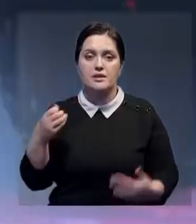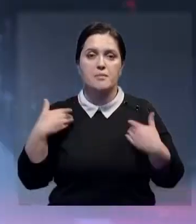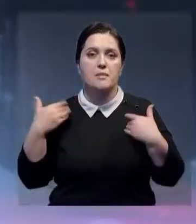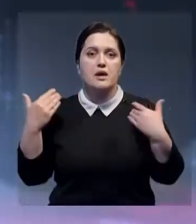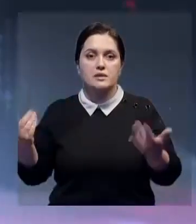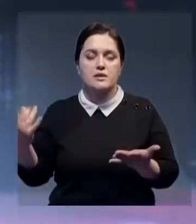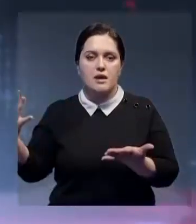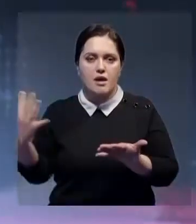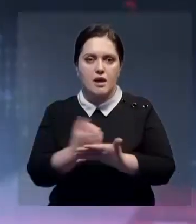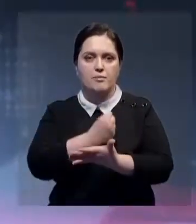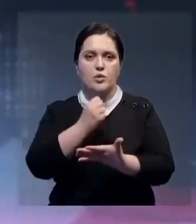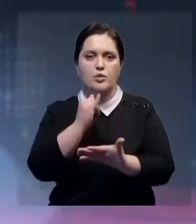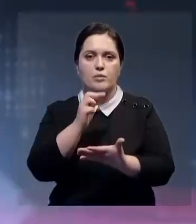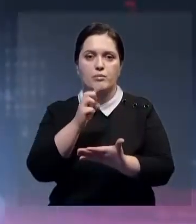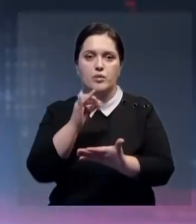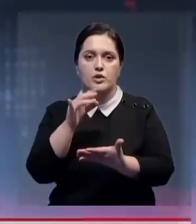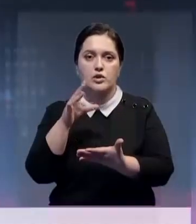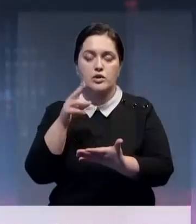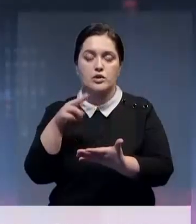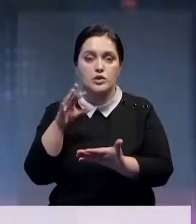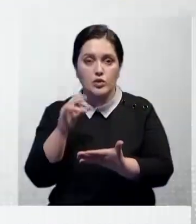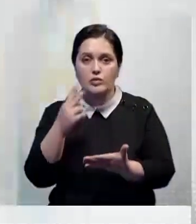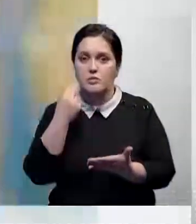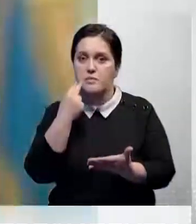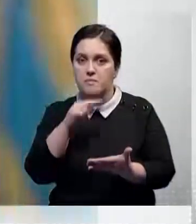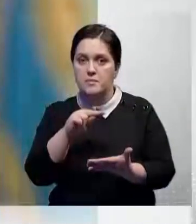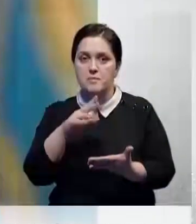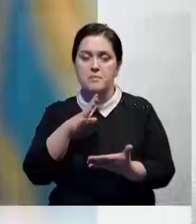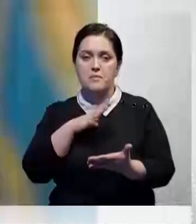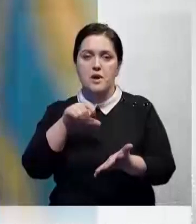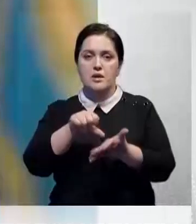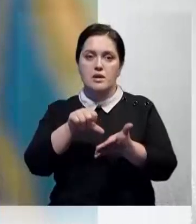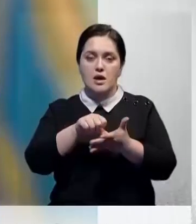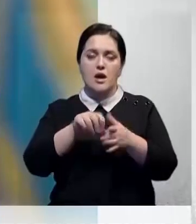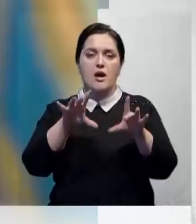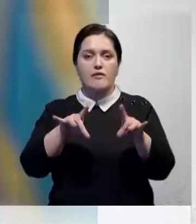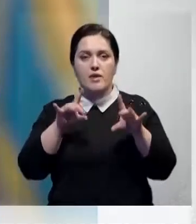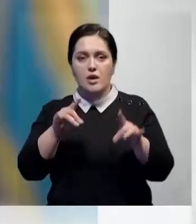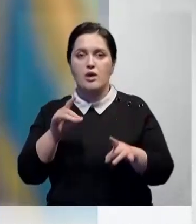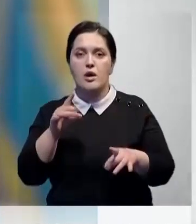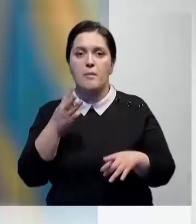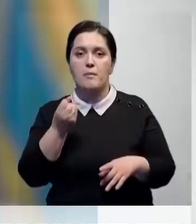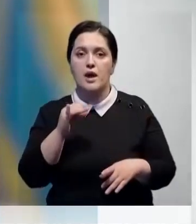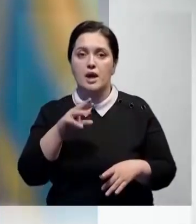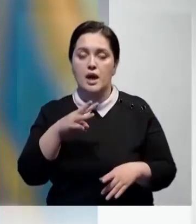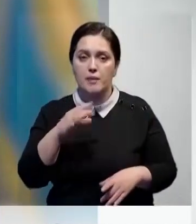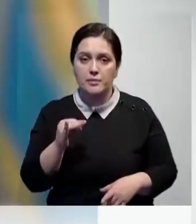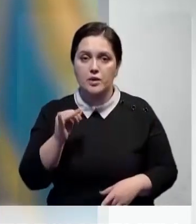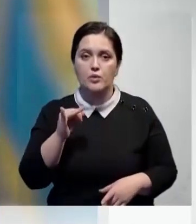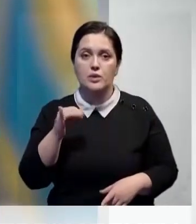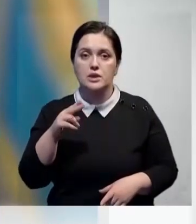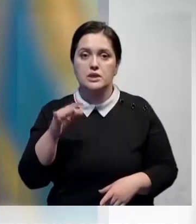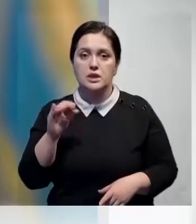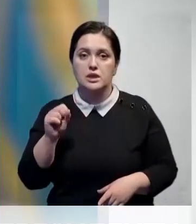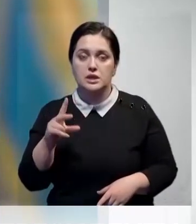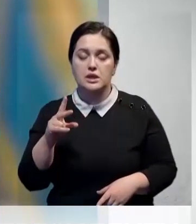победительницу Уимблдона с блестящими выступлениями на Australian Open, в Индиан Уэльсе и Майами. И поблагодарил ее за мастерство